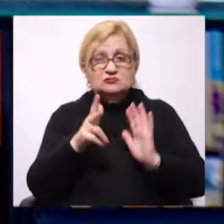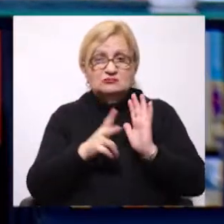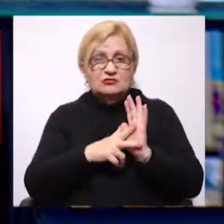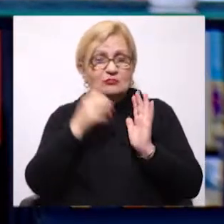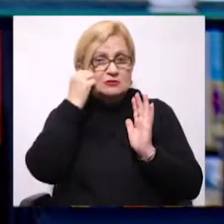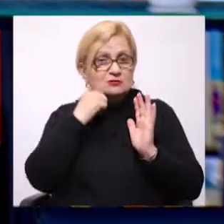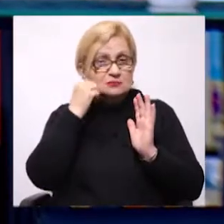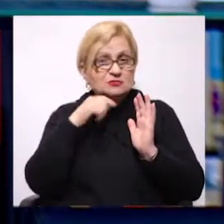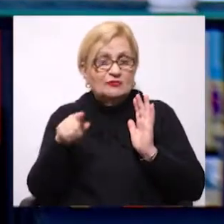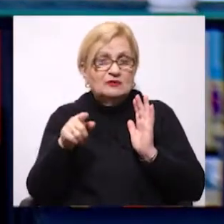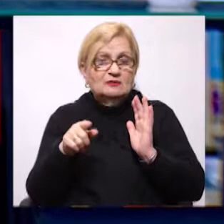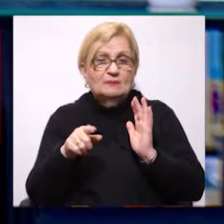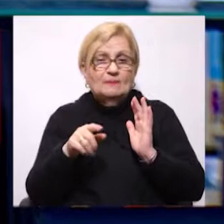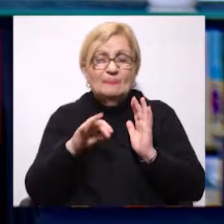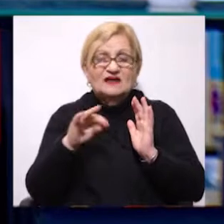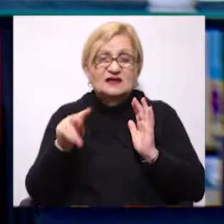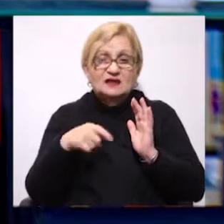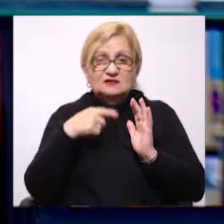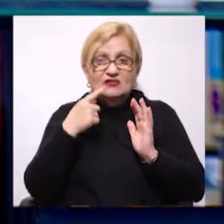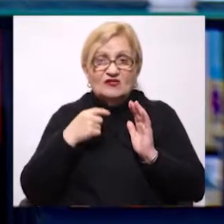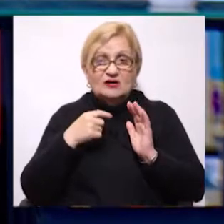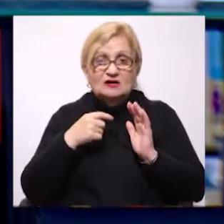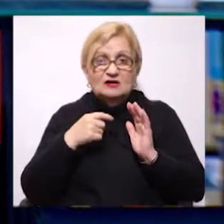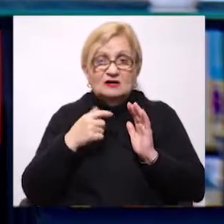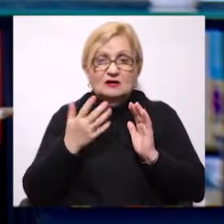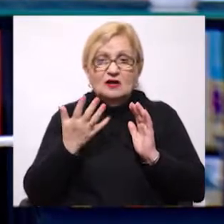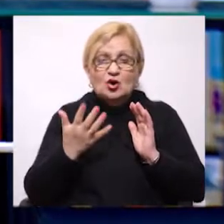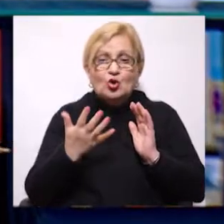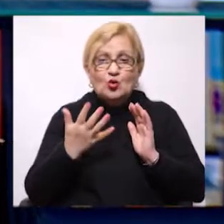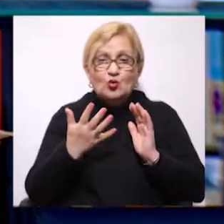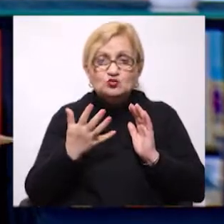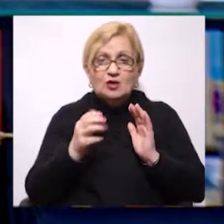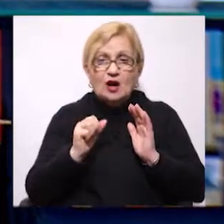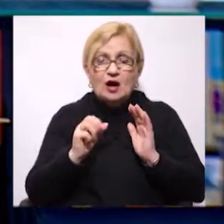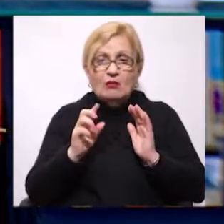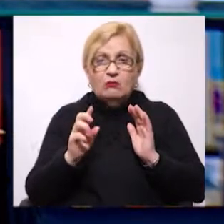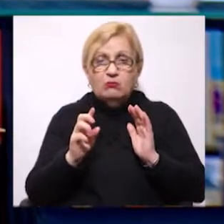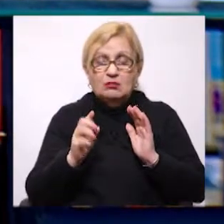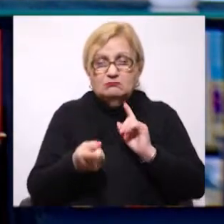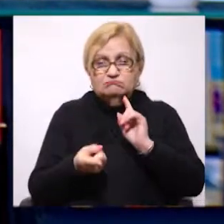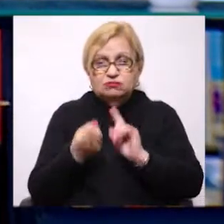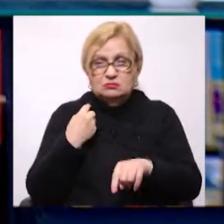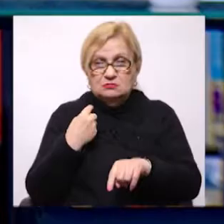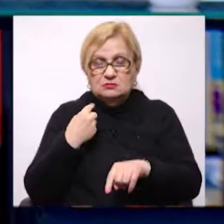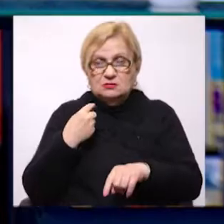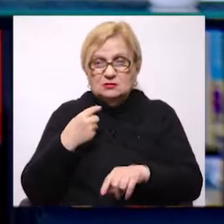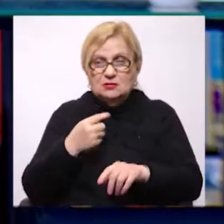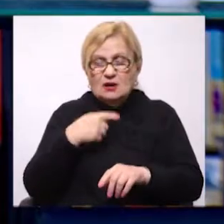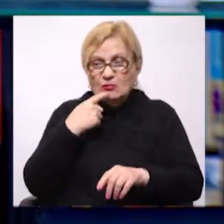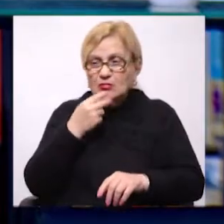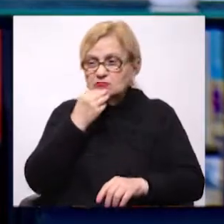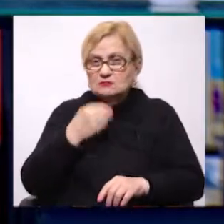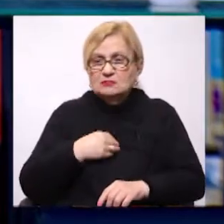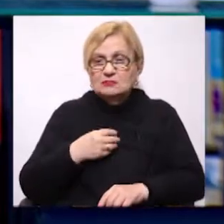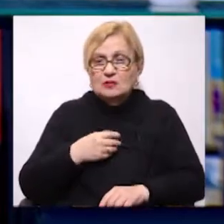ნიშანი. და ილიამ აი ესე გეკნება გაგონილი 500 ამოიღო. რას ნიშნავს ეს 500-ს ამოღება? როგორ შეიძლება